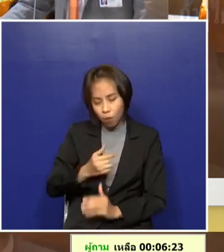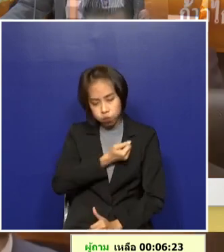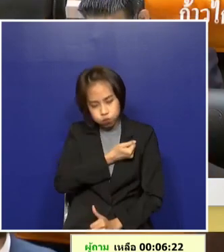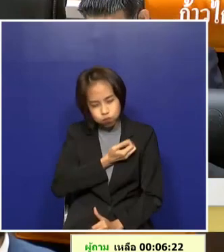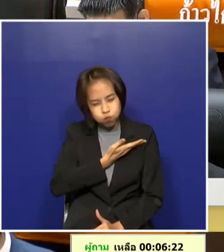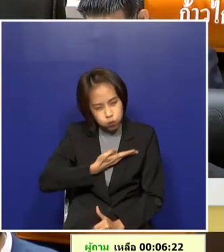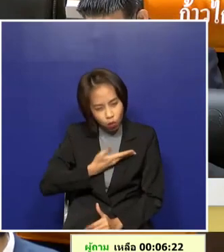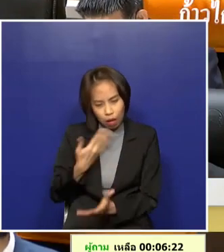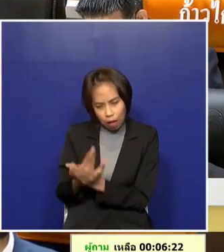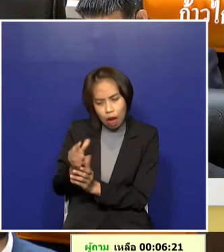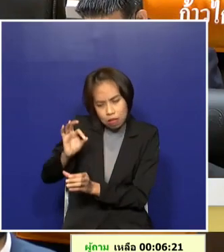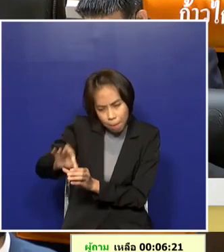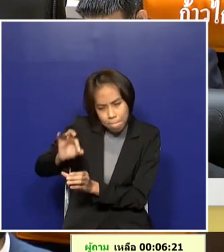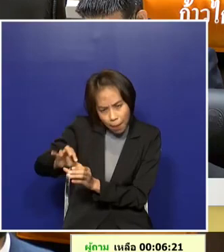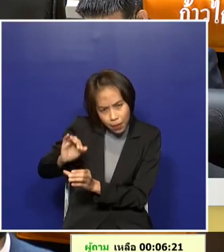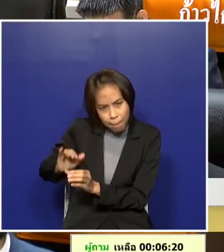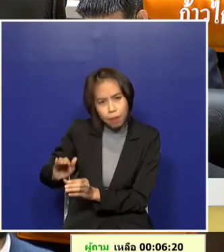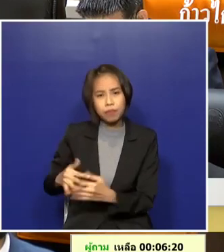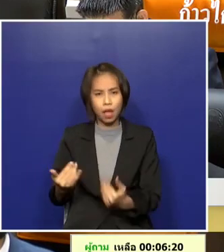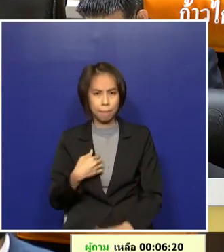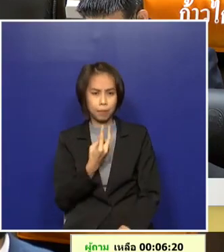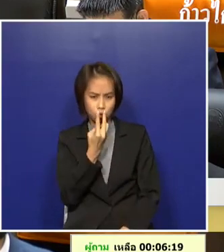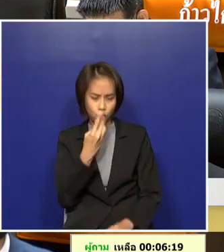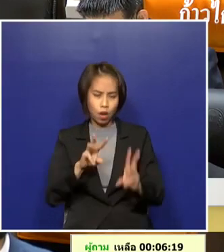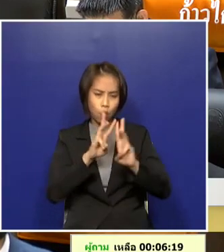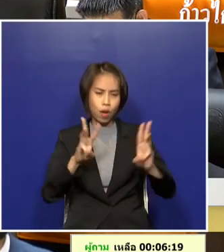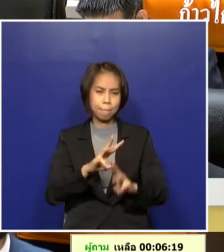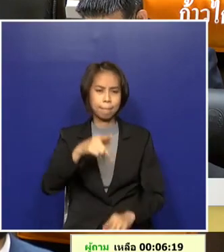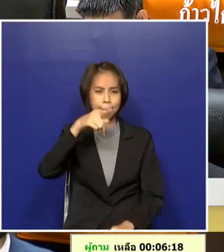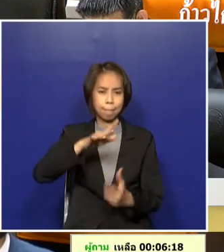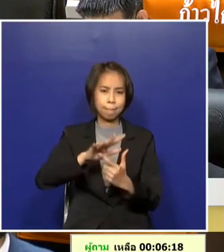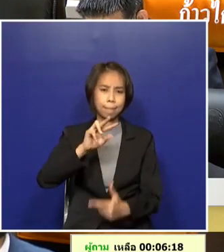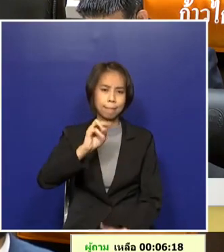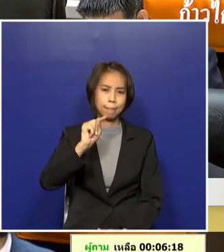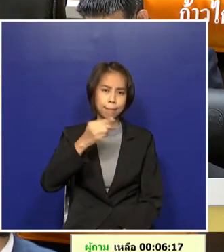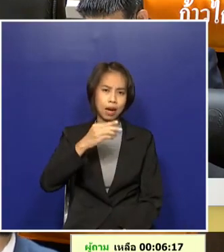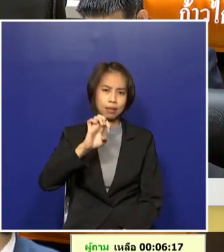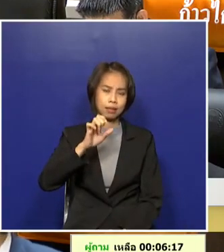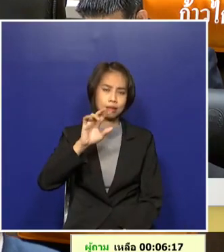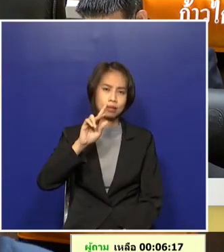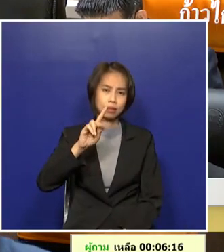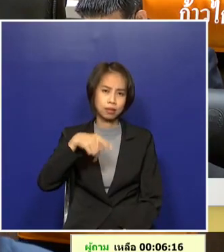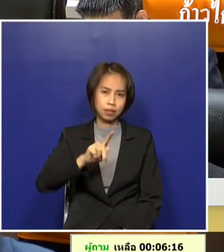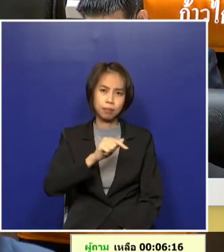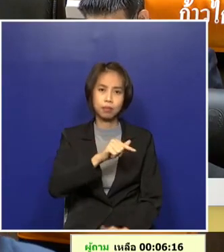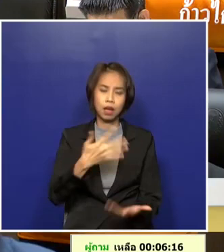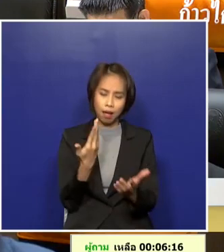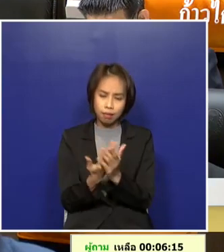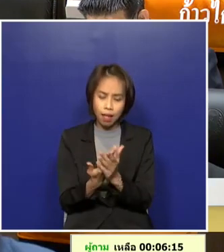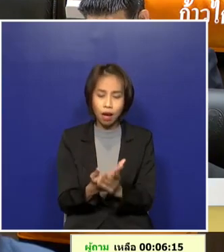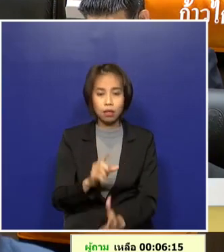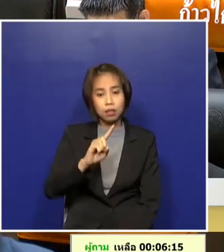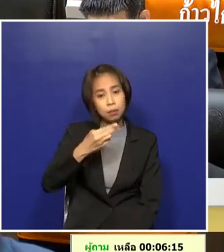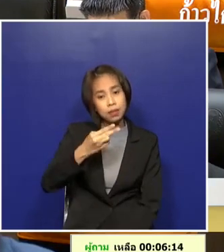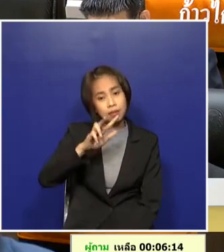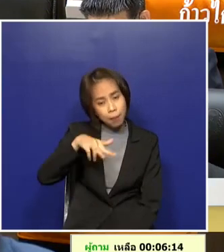อันนี้เป็นเรื่องจริงนะครับไปอ่านพันทิปดูได้นะครับเนี่ยผมไปอ่านพันทิปมาเขาบอกเงินเดือนเขา13,200กว่าๆเนี่ย